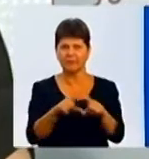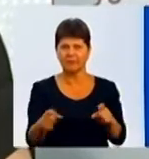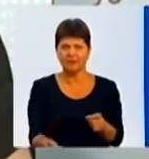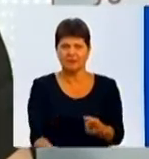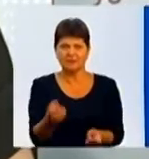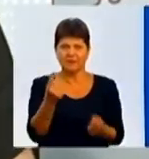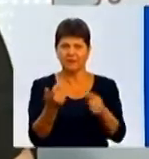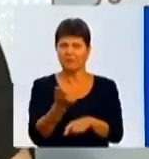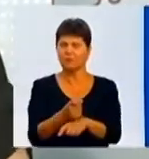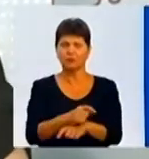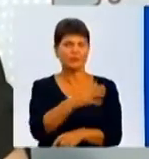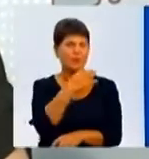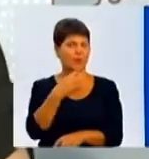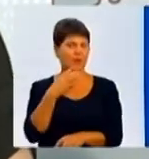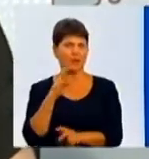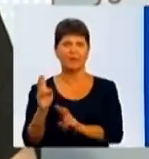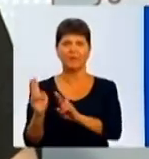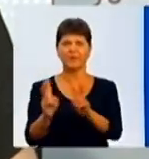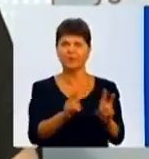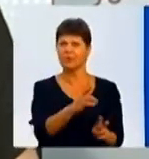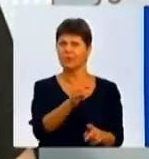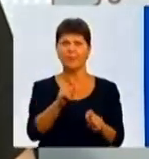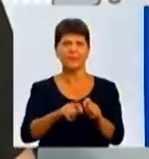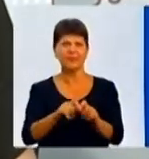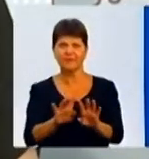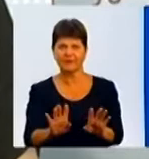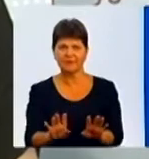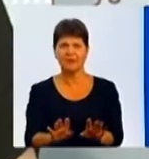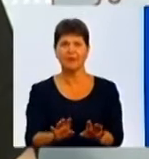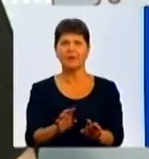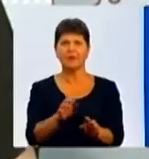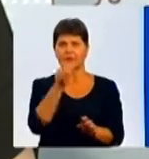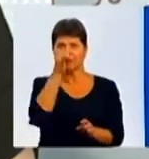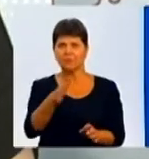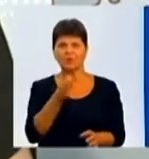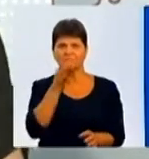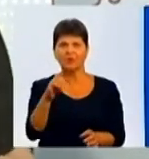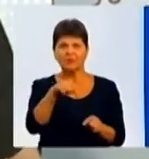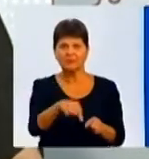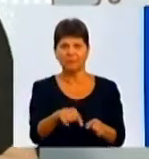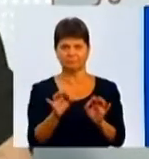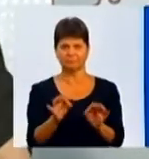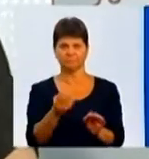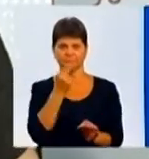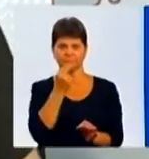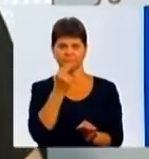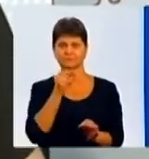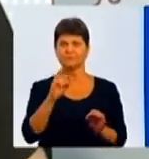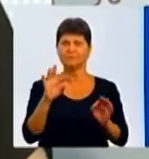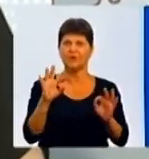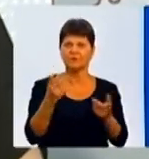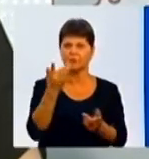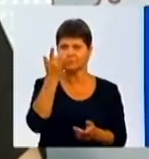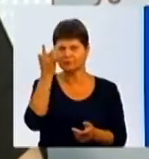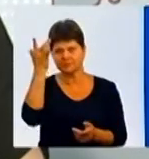надзвичайно зараз багато, ніхто їх не перевіряє, ніхто не може з певністю сказати, що там лише їстівні гриби і раптом не потрапив отруйний гриб.